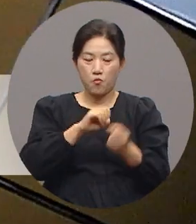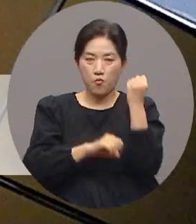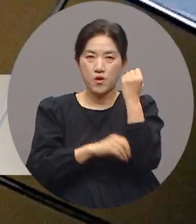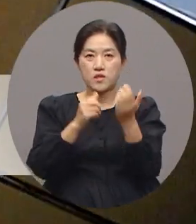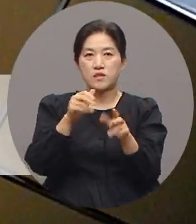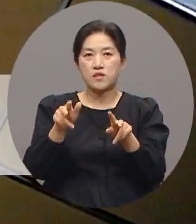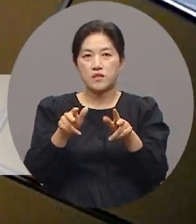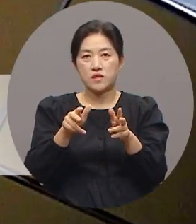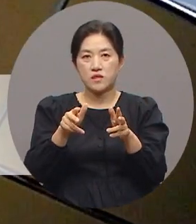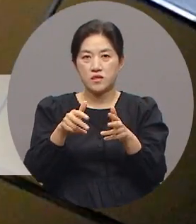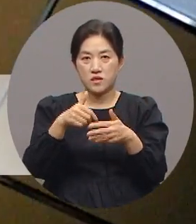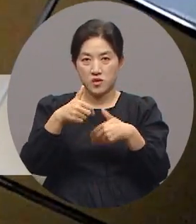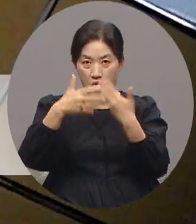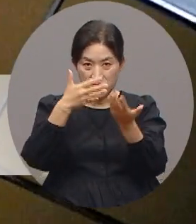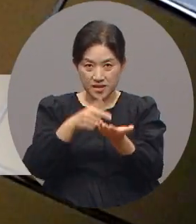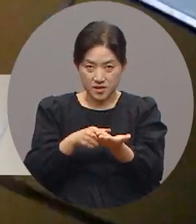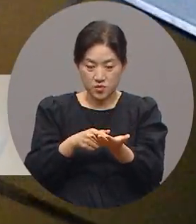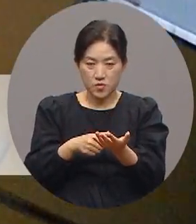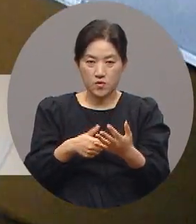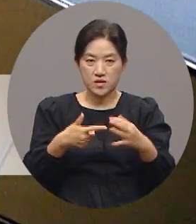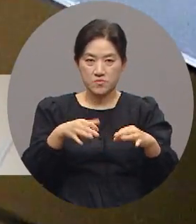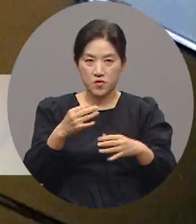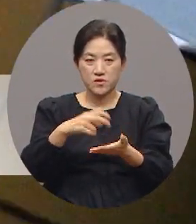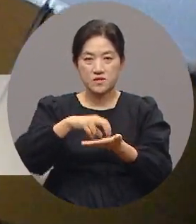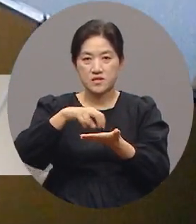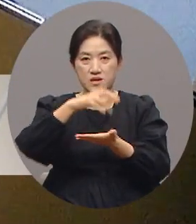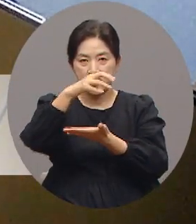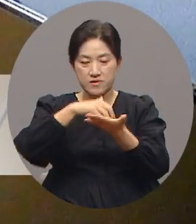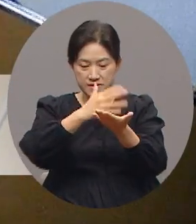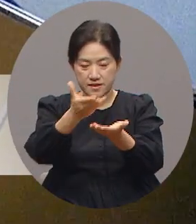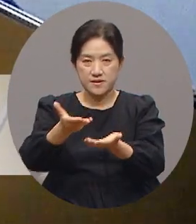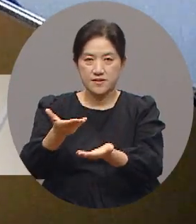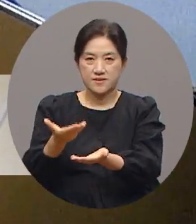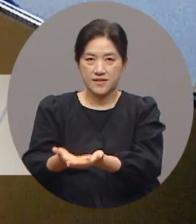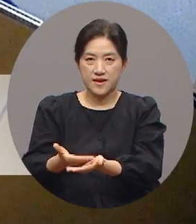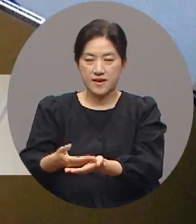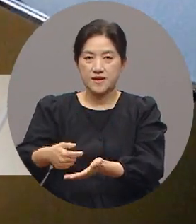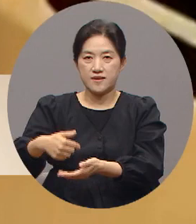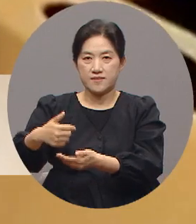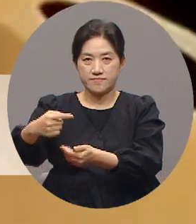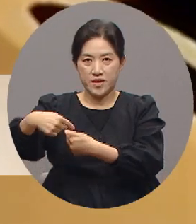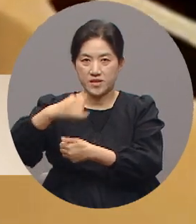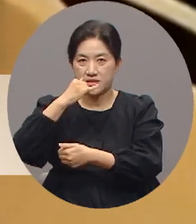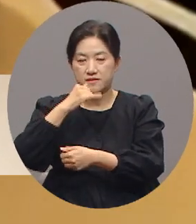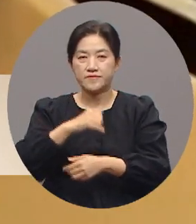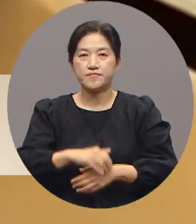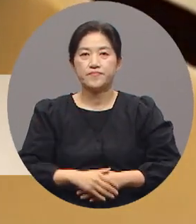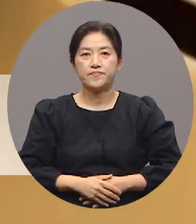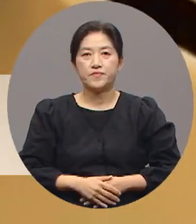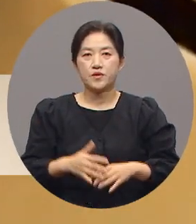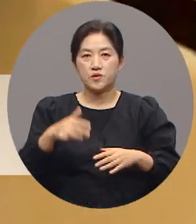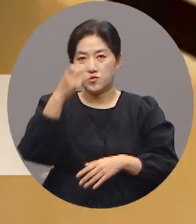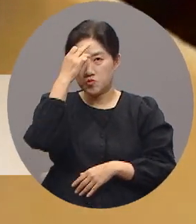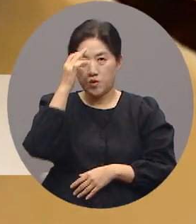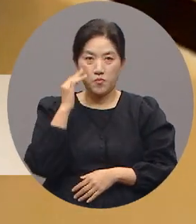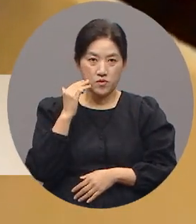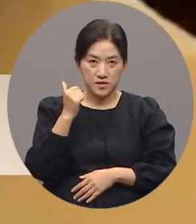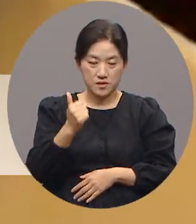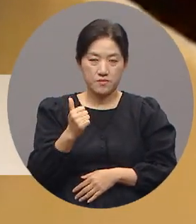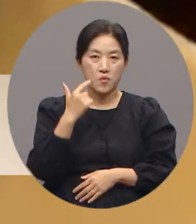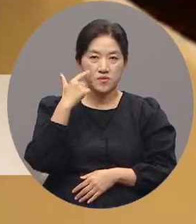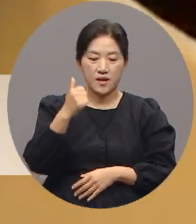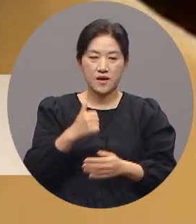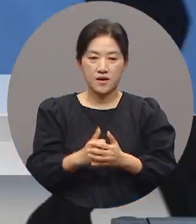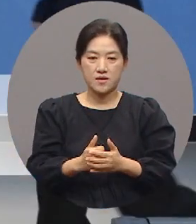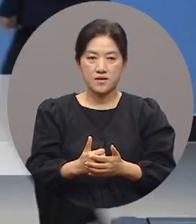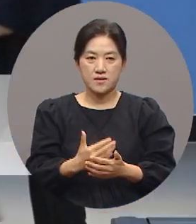영상들과 김건희 여사와 나눈 메신저 대화 내용 일체를 제출하라고 요구한 것으로 알려졌습니다 최목사가 악의적으로